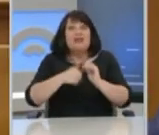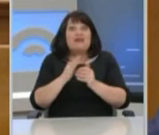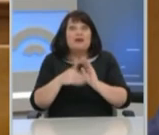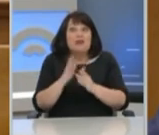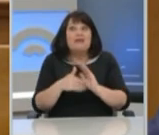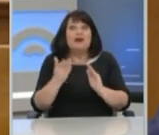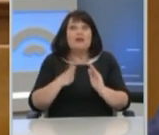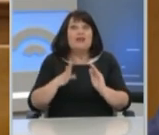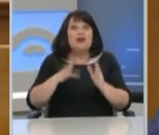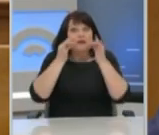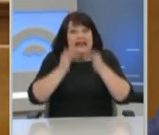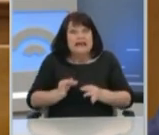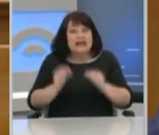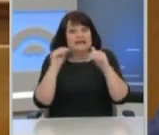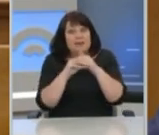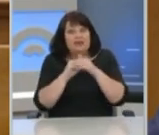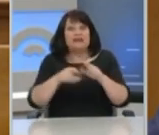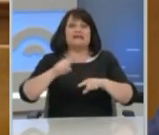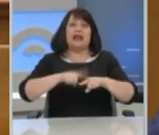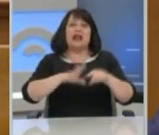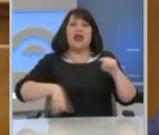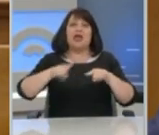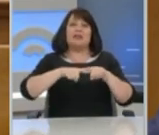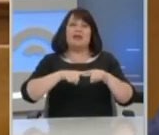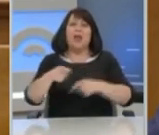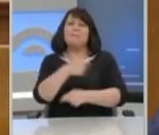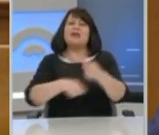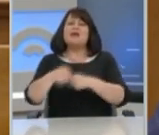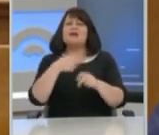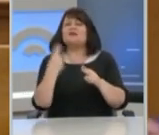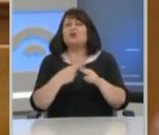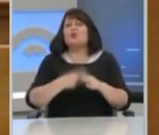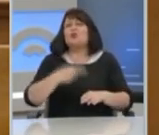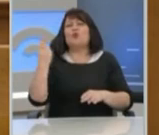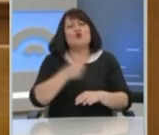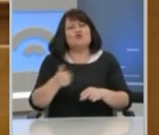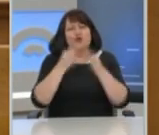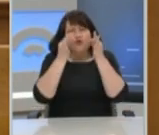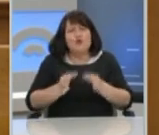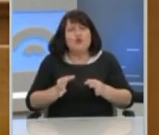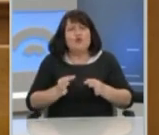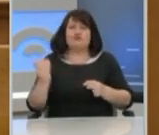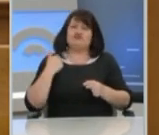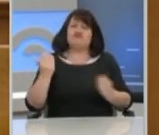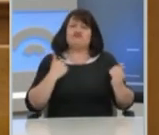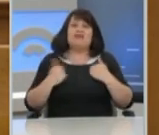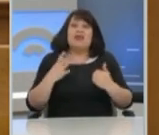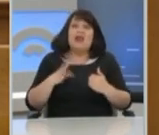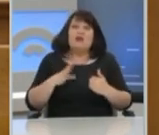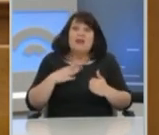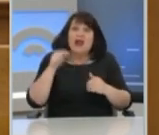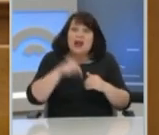Ελλάδα, όπου οι επιχειρηματικοί κολοσσοί, όχι μόνο από τη συγκεκριμένη χώρα, δήλωσαν και δηλώνουν την πρόθεσή τους